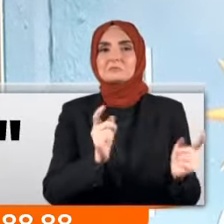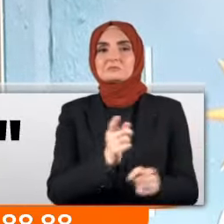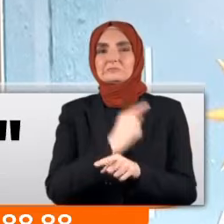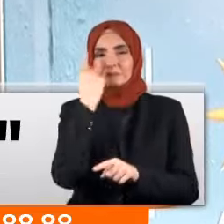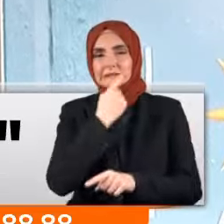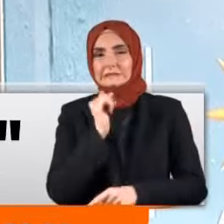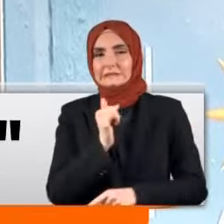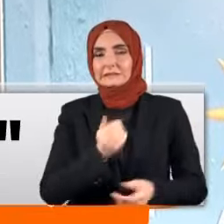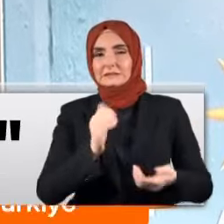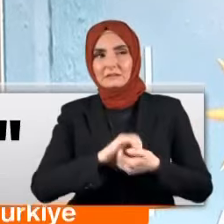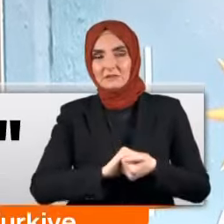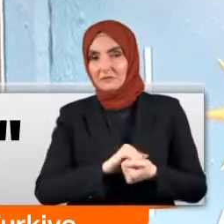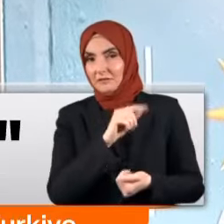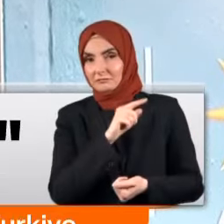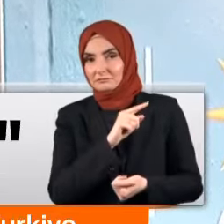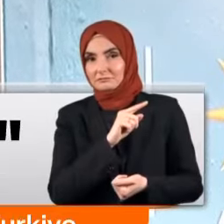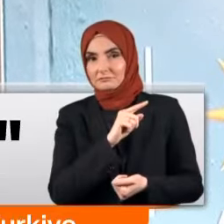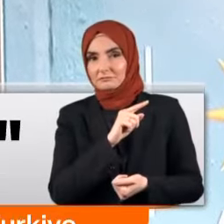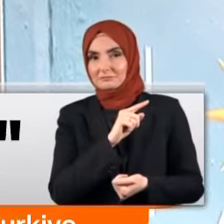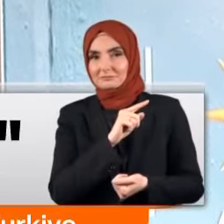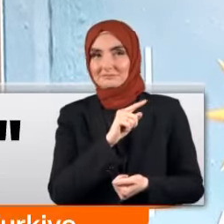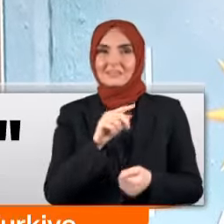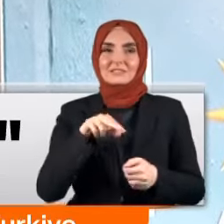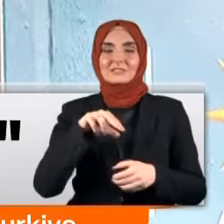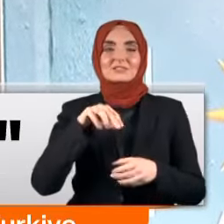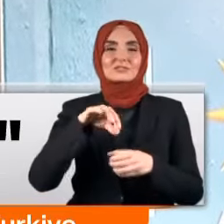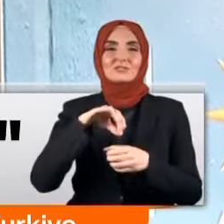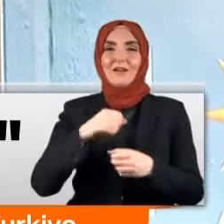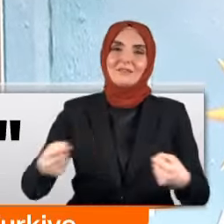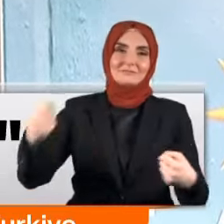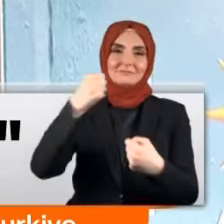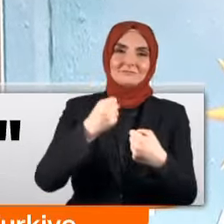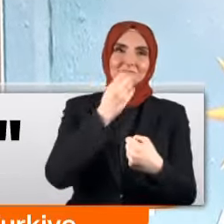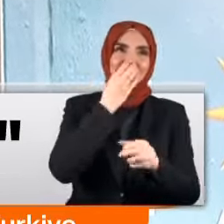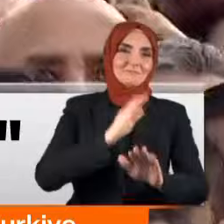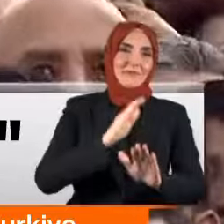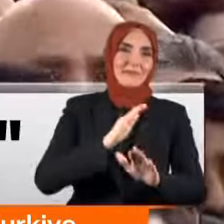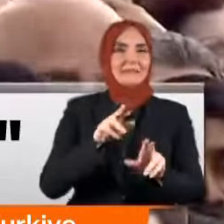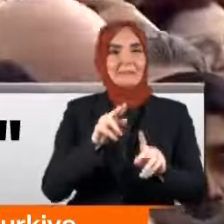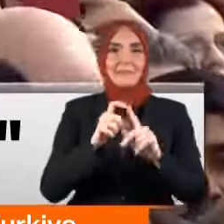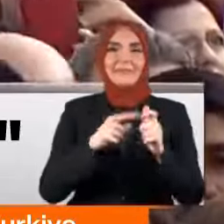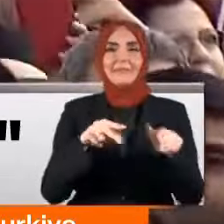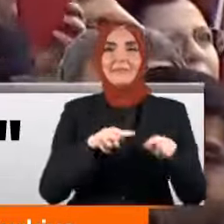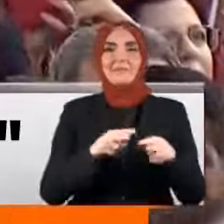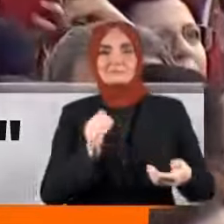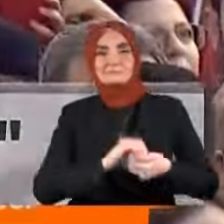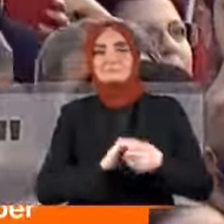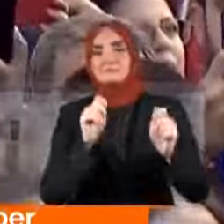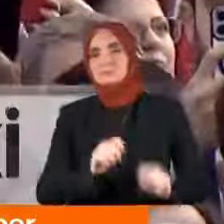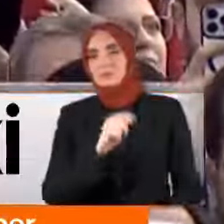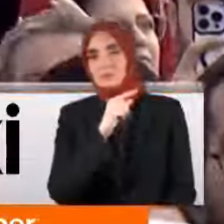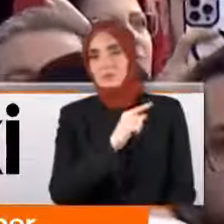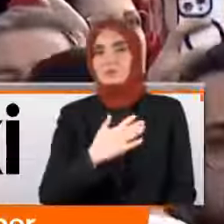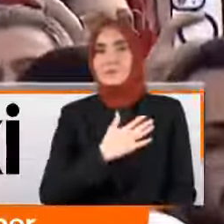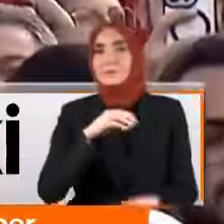ittifaklarla hani çay demlersiniz ya, demleniyor. Erdoğan CHP içindeki